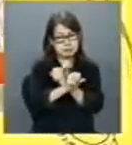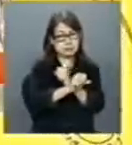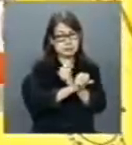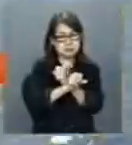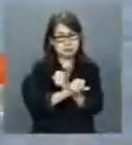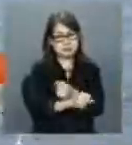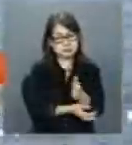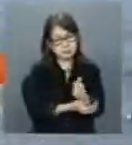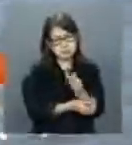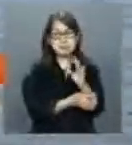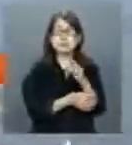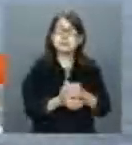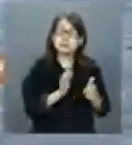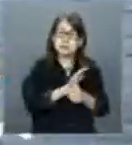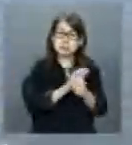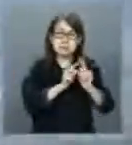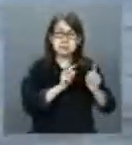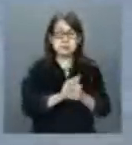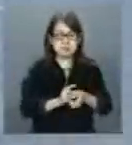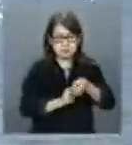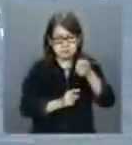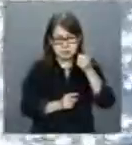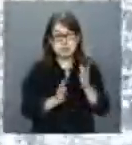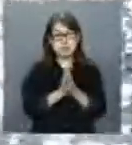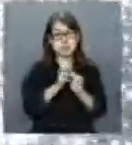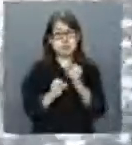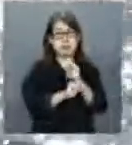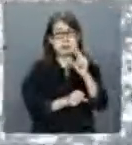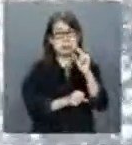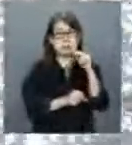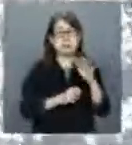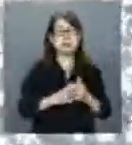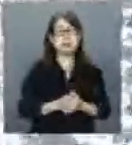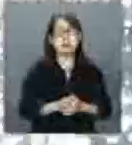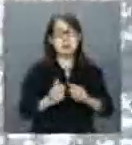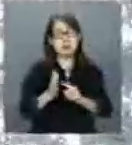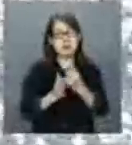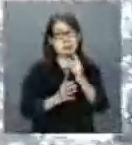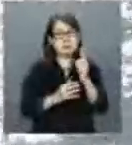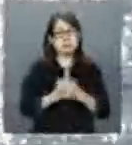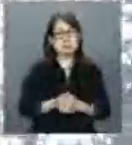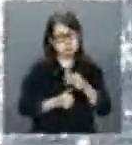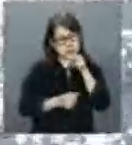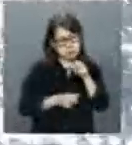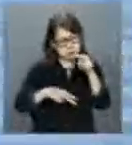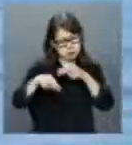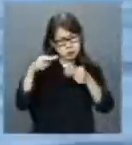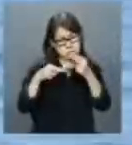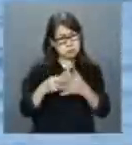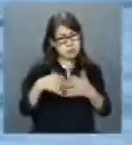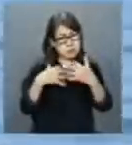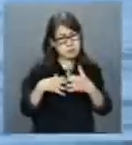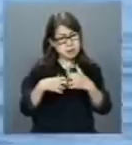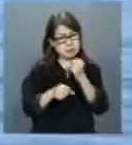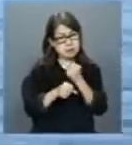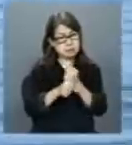าตลอดระยะเวลาเกือบ30ปีนะครับเริ่มต้นจากการที่เฝ้าระวังเครื่องมือประมงที่ผิดกฎหมายนะ